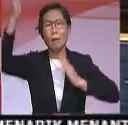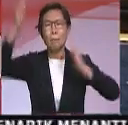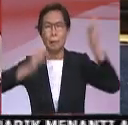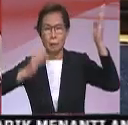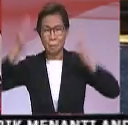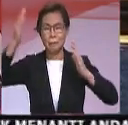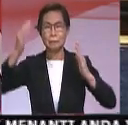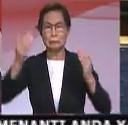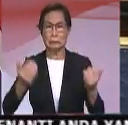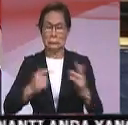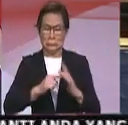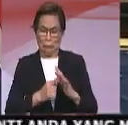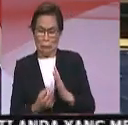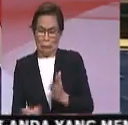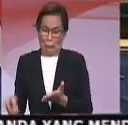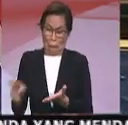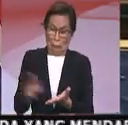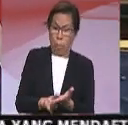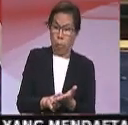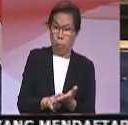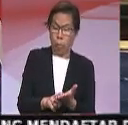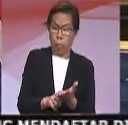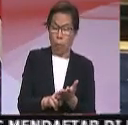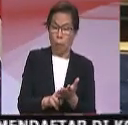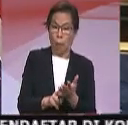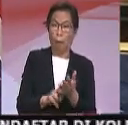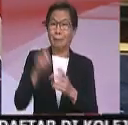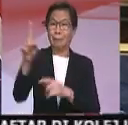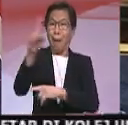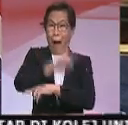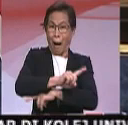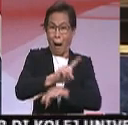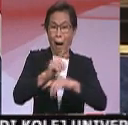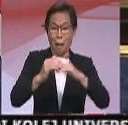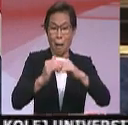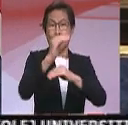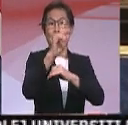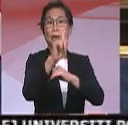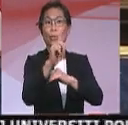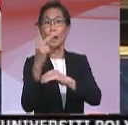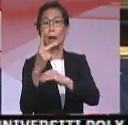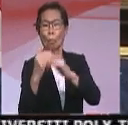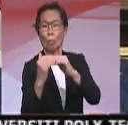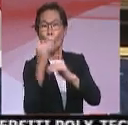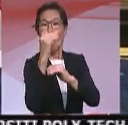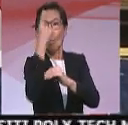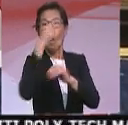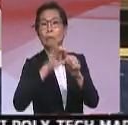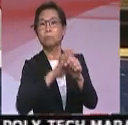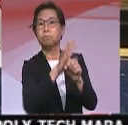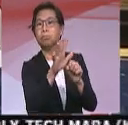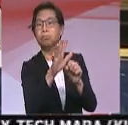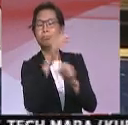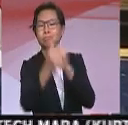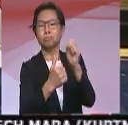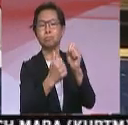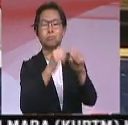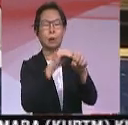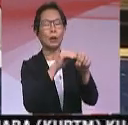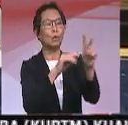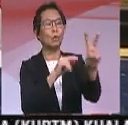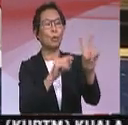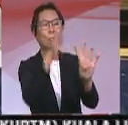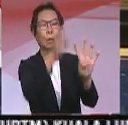Malaysia mula merekodkan kes harian 4 digit bagi COVID-19 pada 24